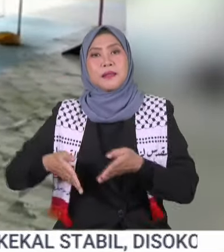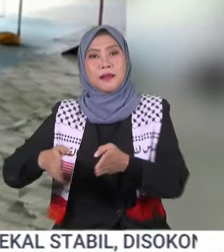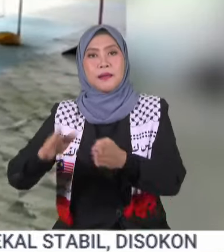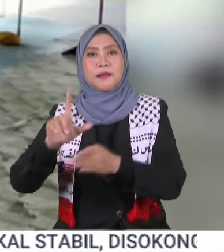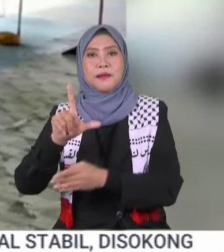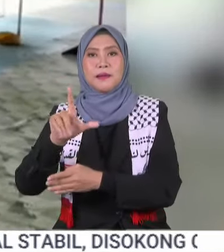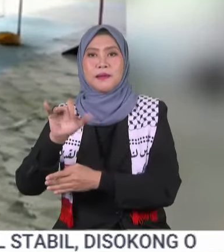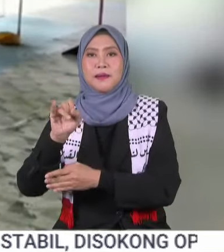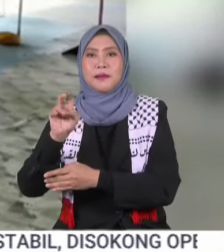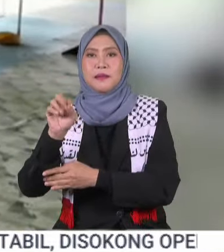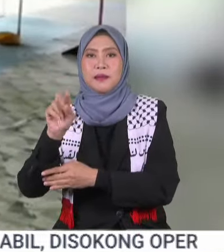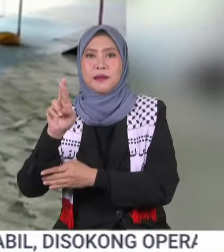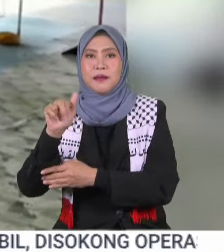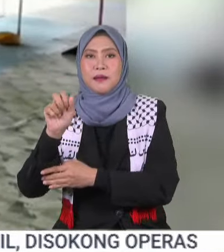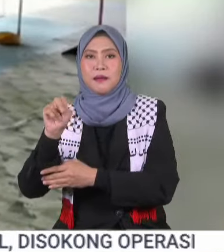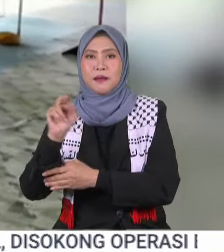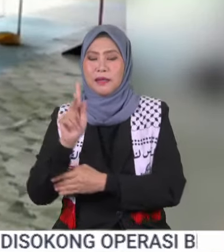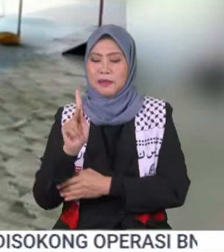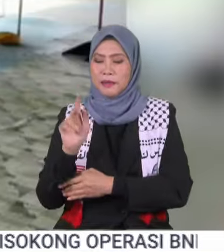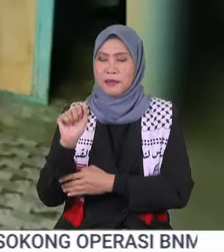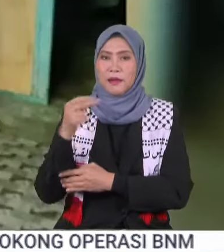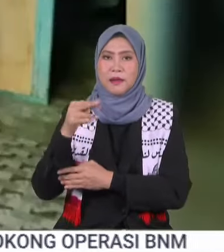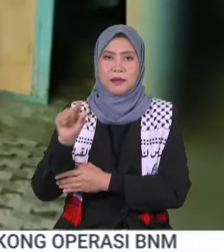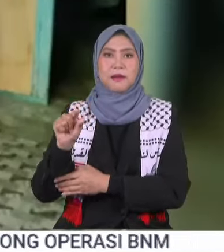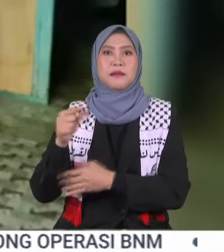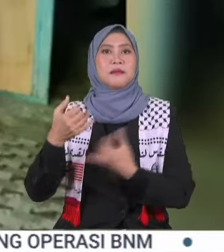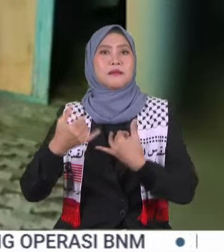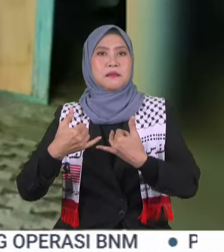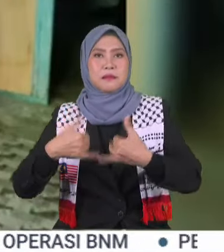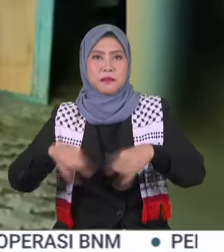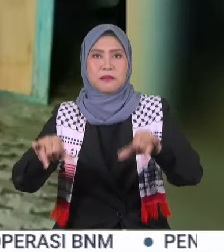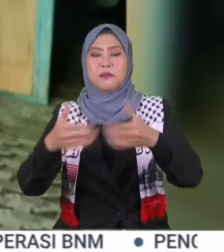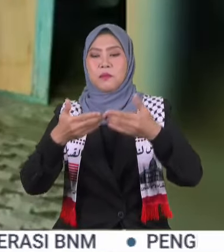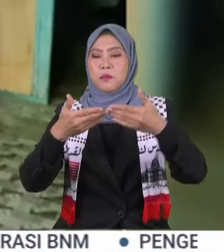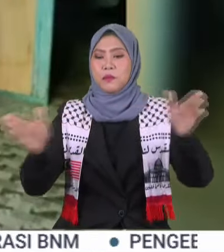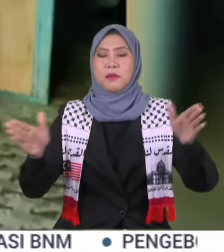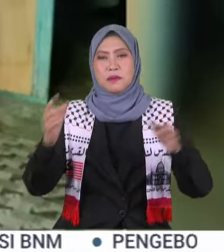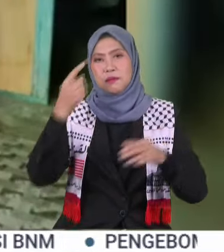kahang dan felda kahang Barat dikeluang masih ditutup untuk semua